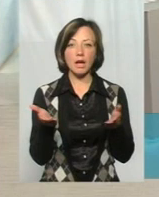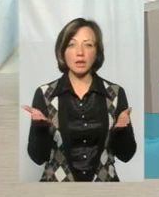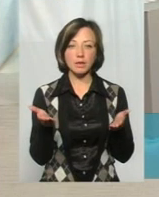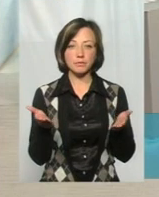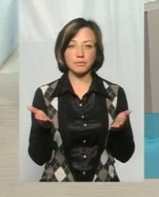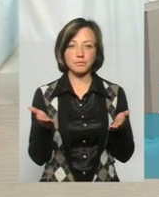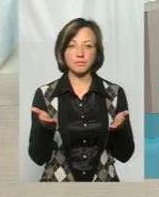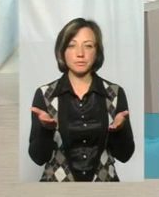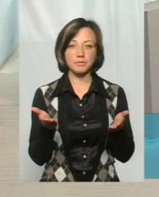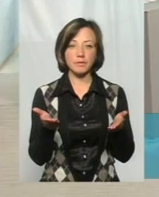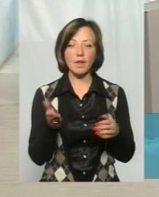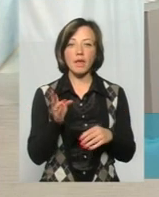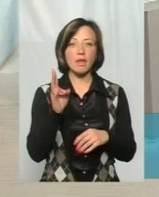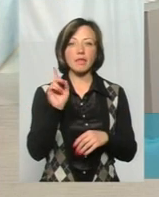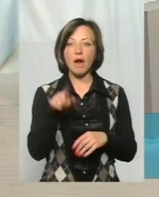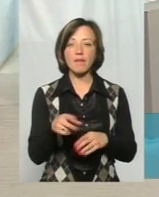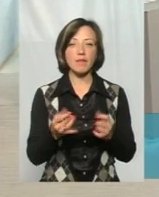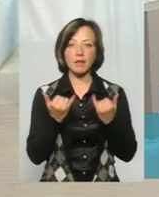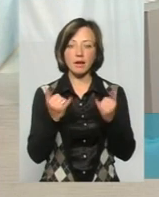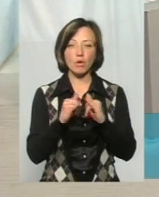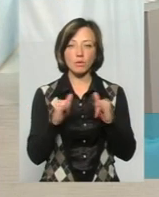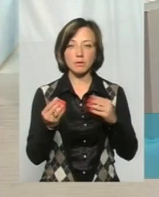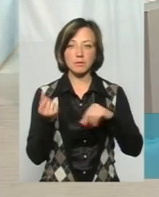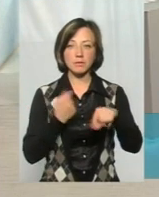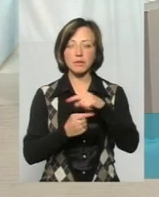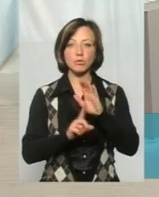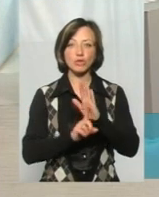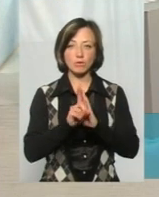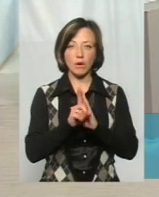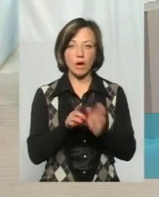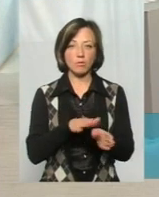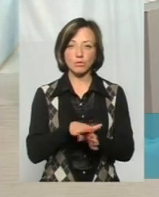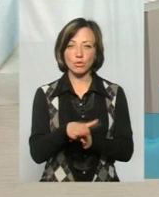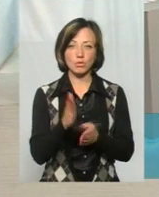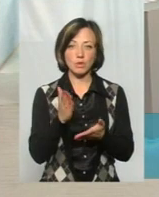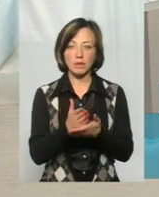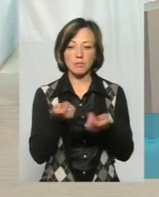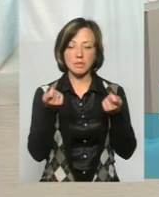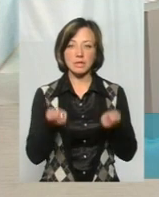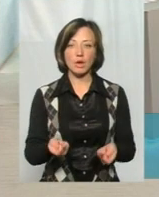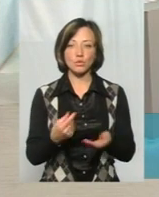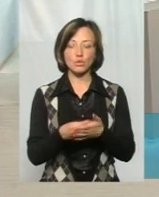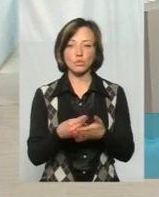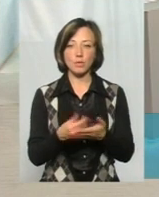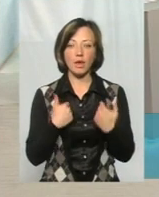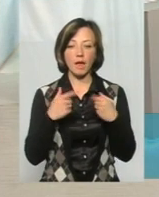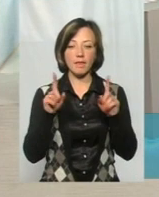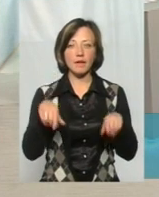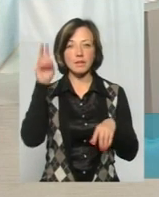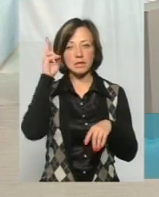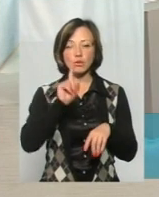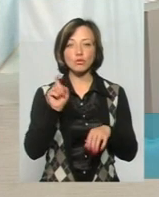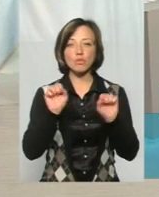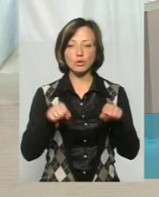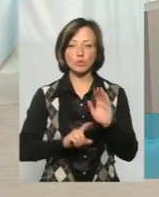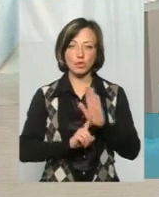ну, навіть не для розвитку бізнесу, це навіть на початках абсолютно є мізерною сумою, і я навіть не знаю, з чого можна